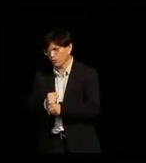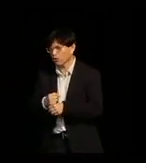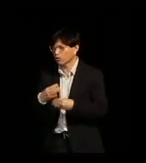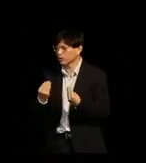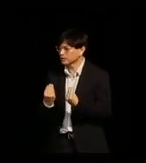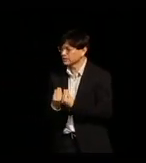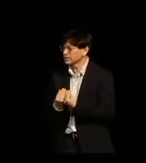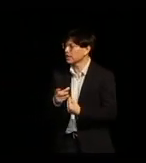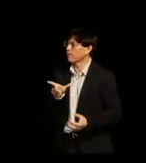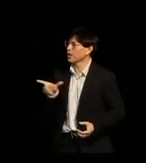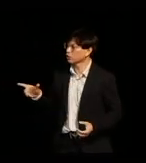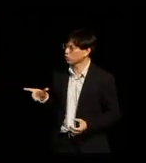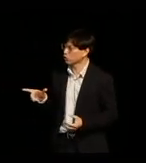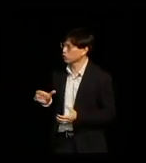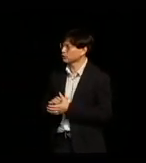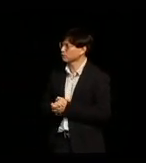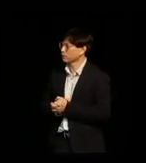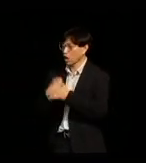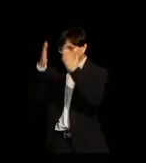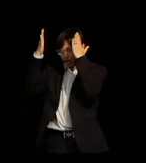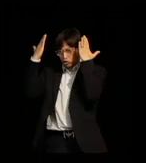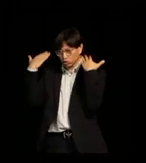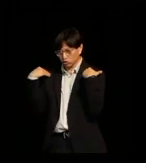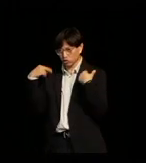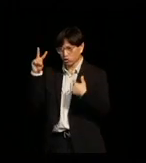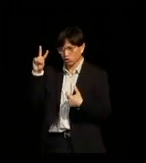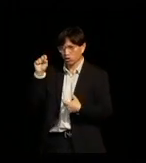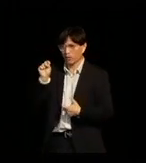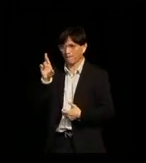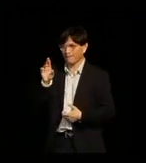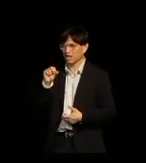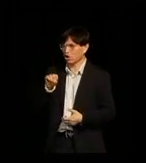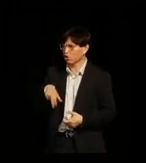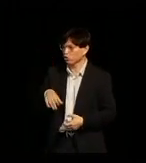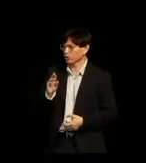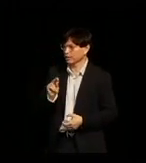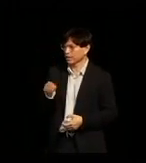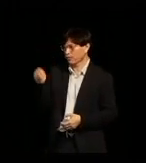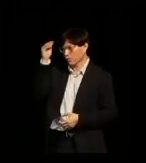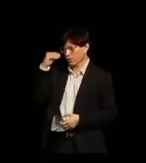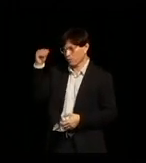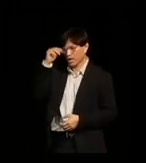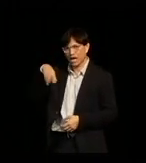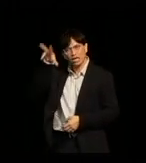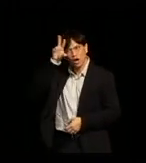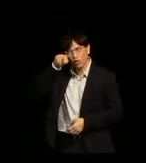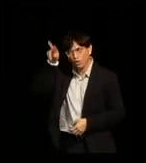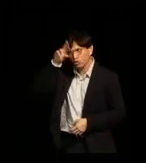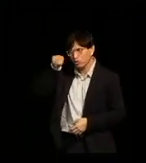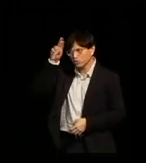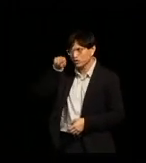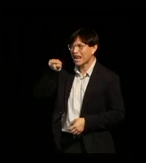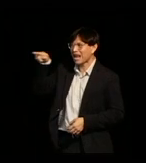noi Suor Veronica ormai abbiamo imparato a conoscerla riesce a fare contemporaneamente più